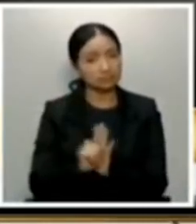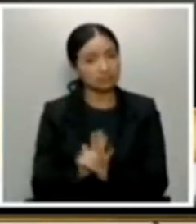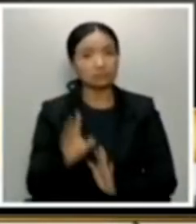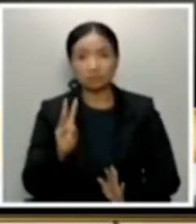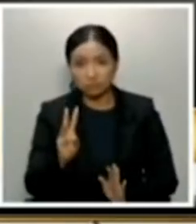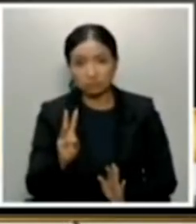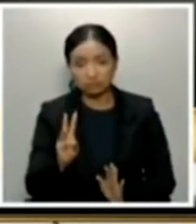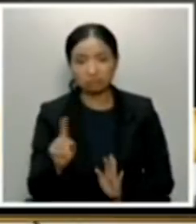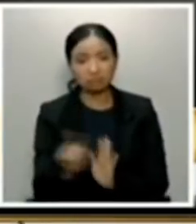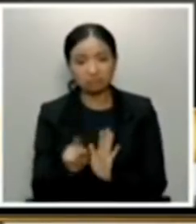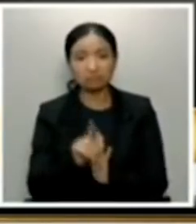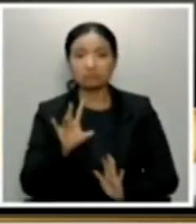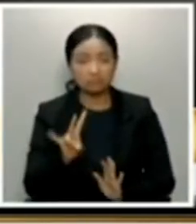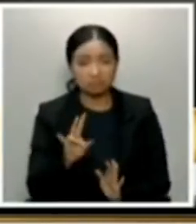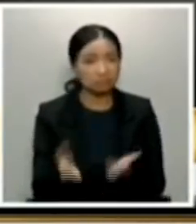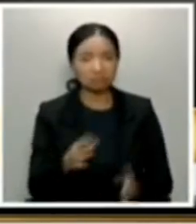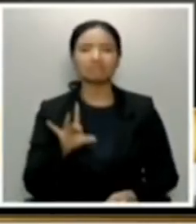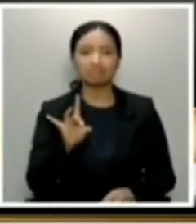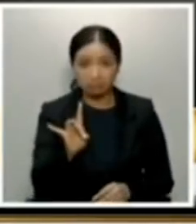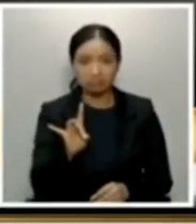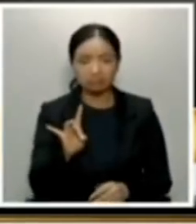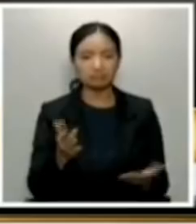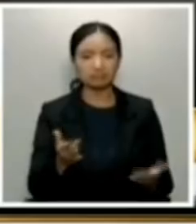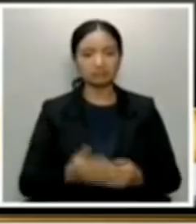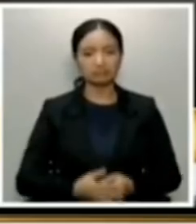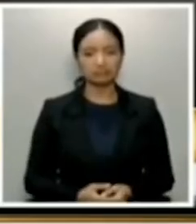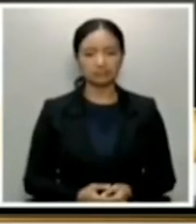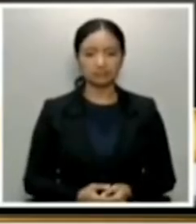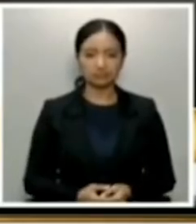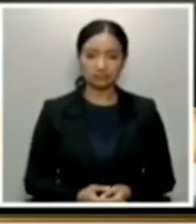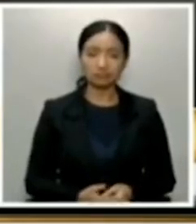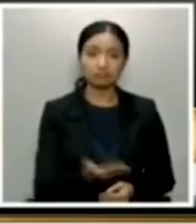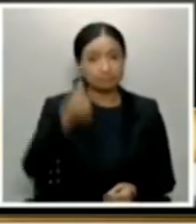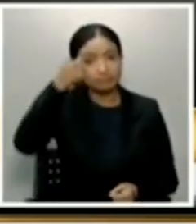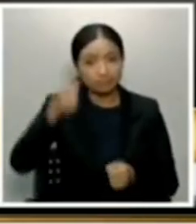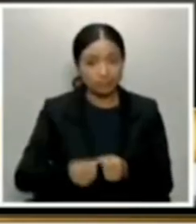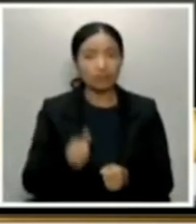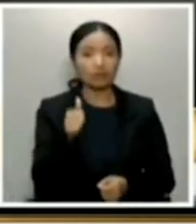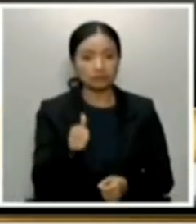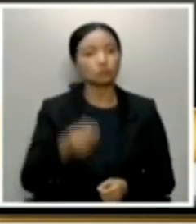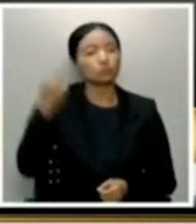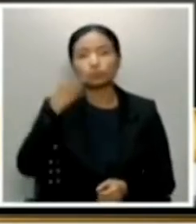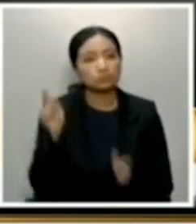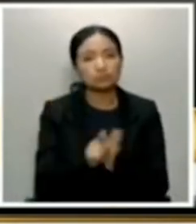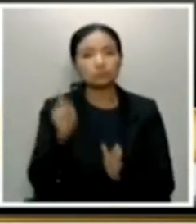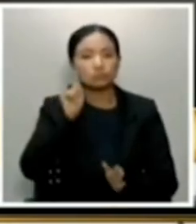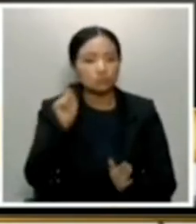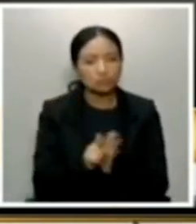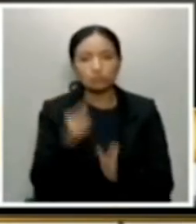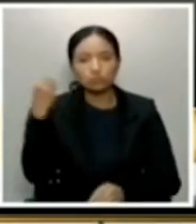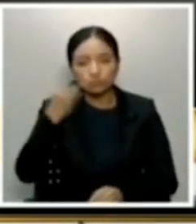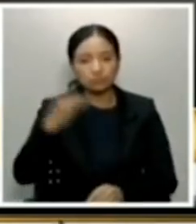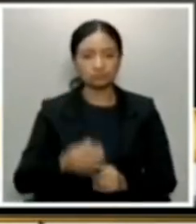ครั้ง7ครั้งหรืออาจจะ8ครั้งท่านจำได้ไหมคะว่าทุกครั้งหลังการรัฐประห